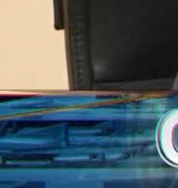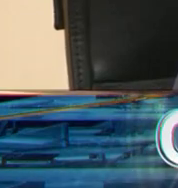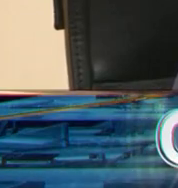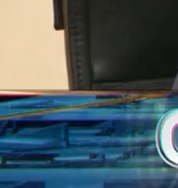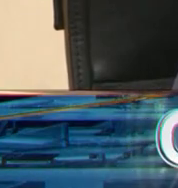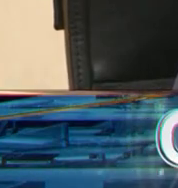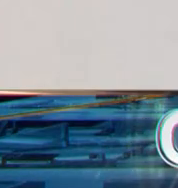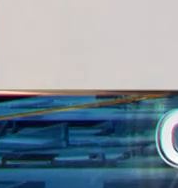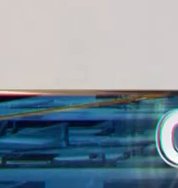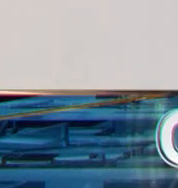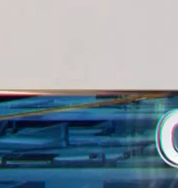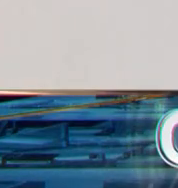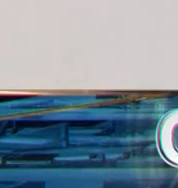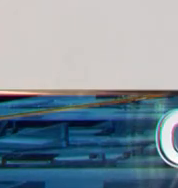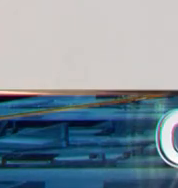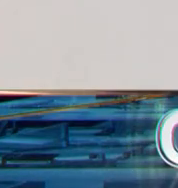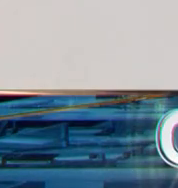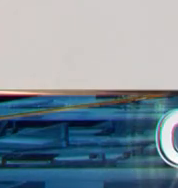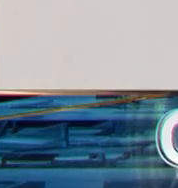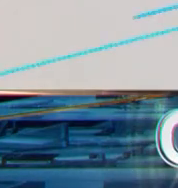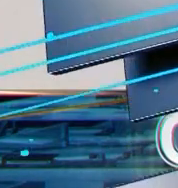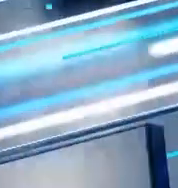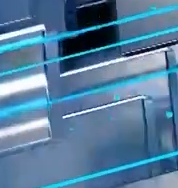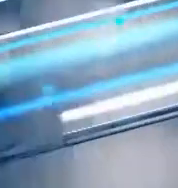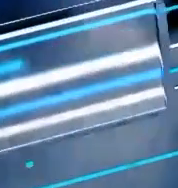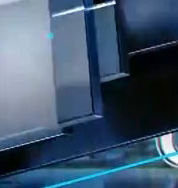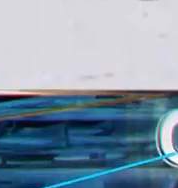идет активная фаза реализации проекта.